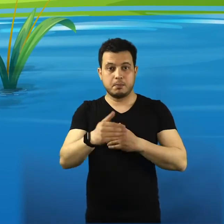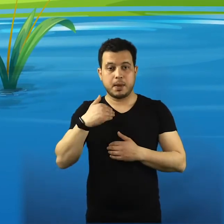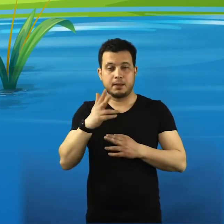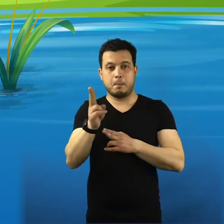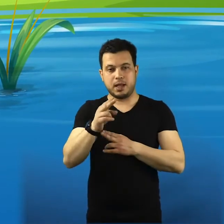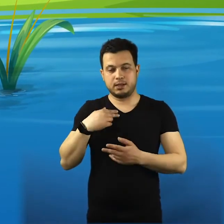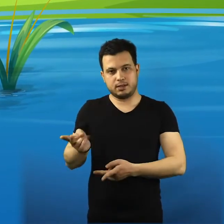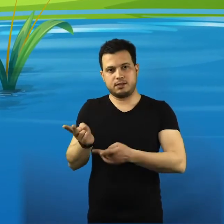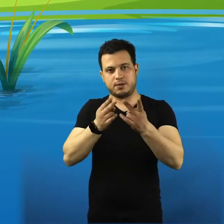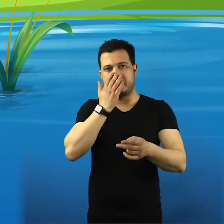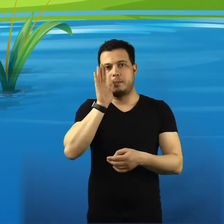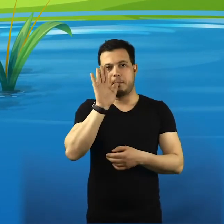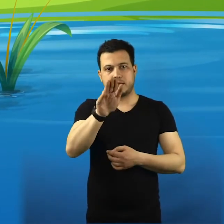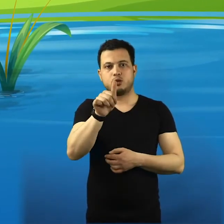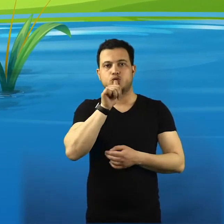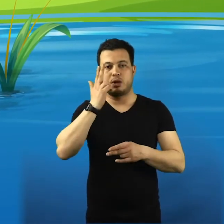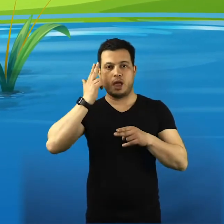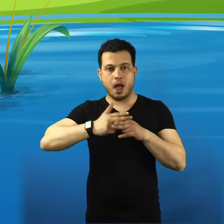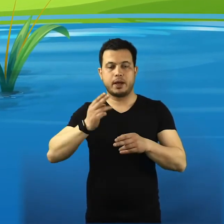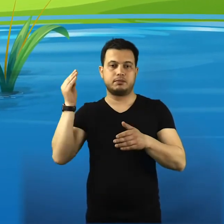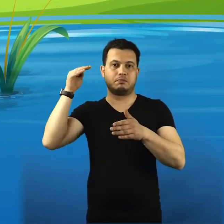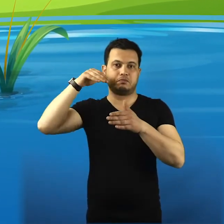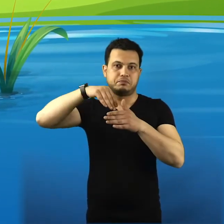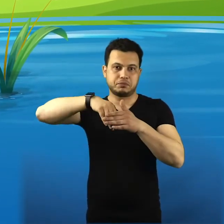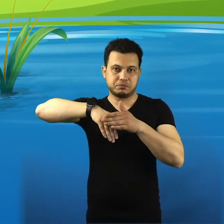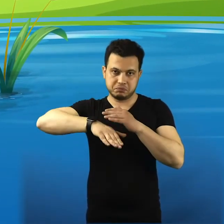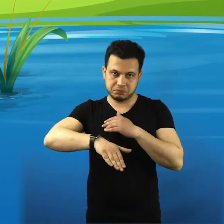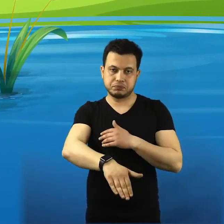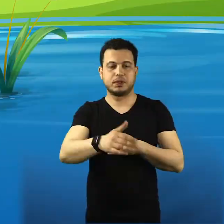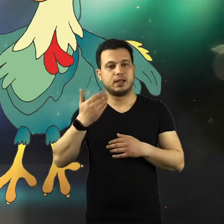Sonra hızla suya dalıp Gözden kayboldu